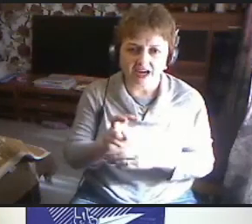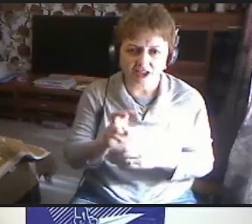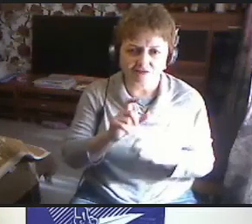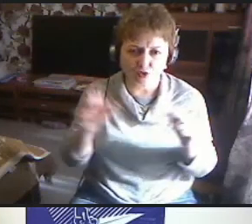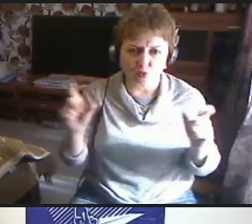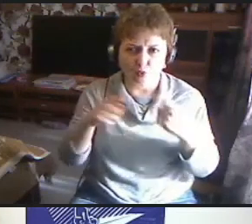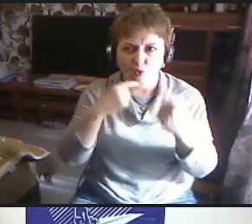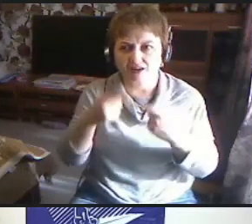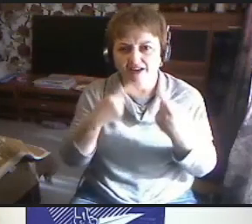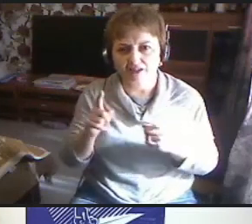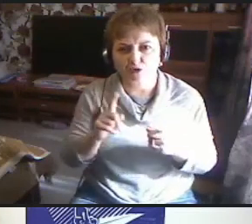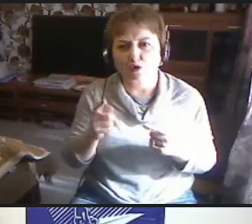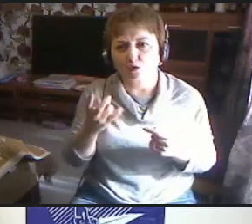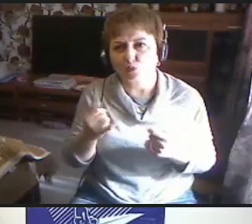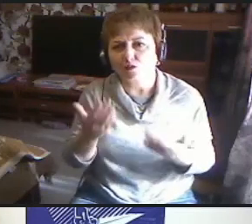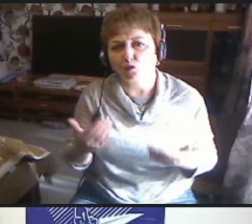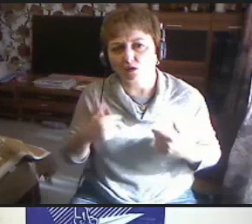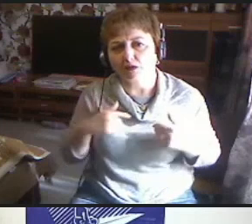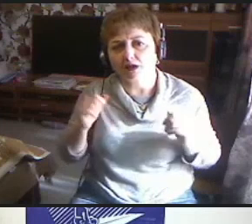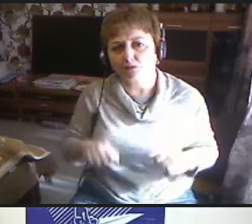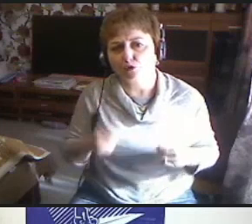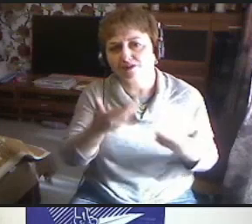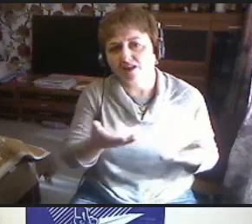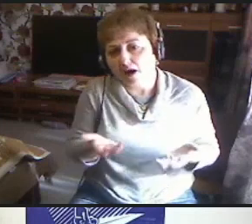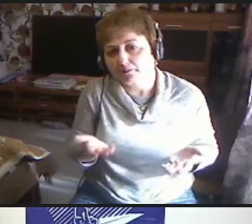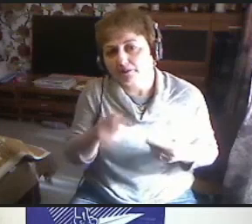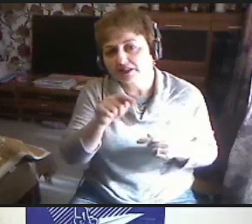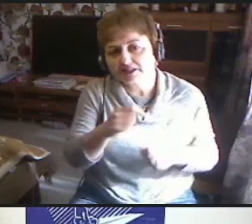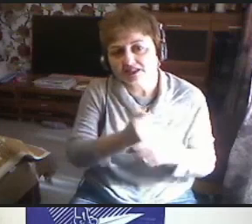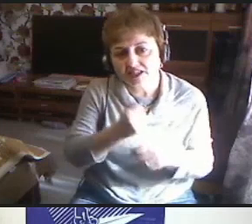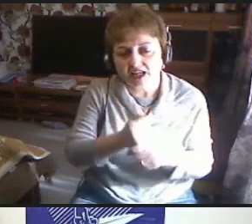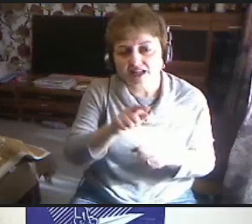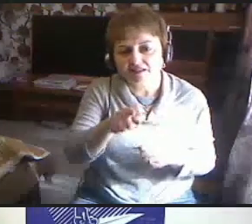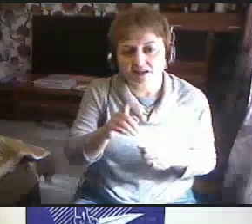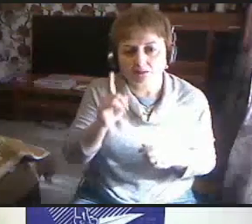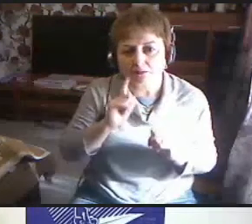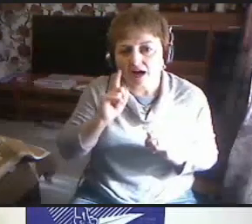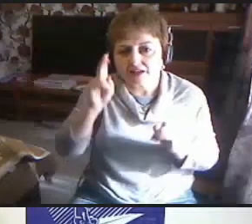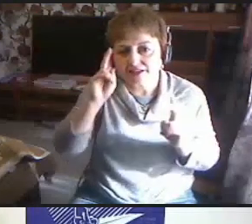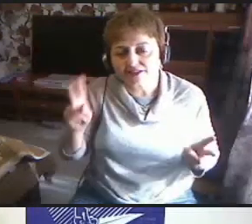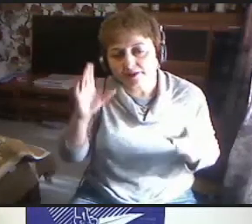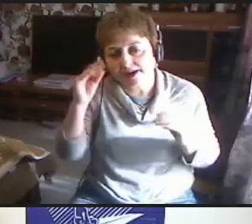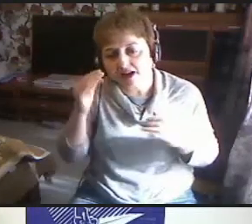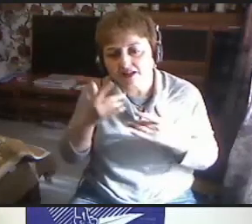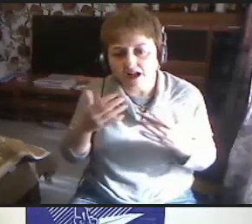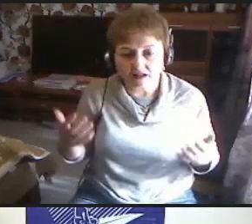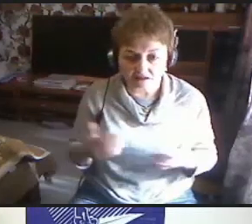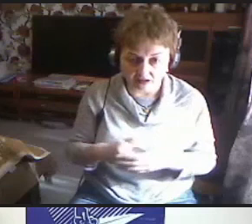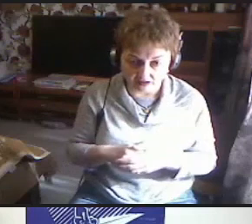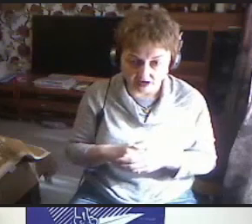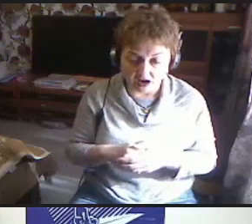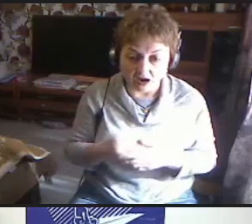ну вот мы можем вам вот тут делать, но мы пока вот не знаем когда там и так далее. Предложите